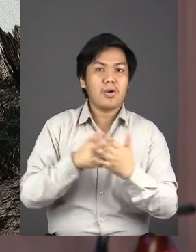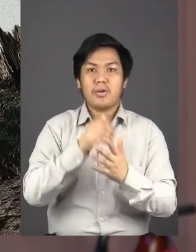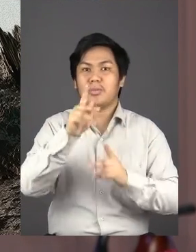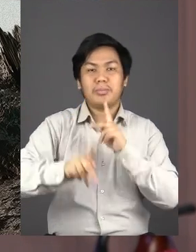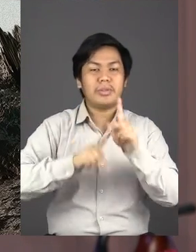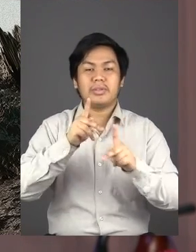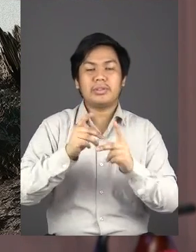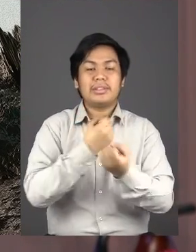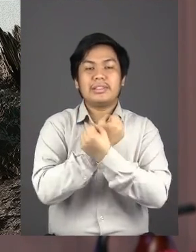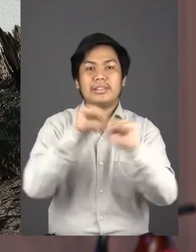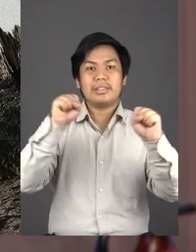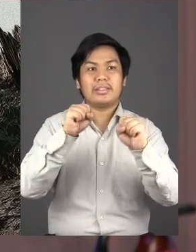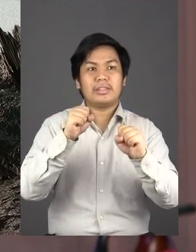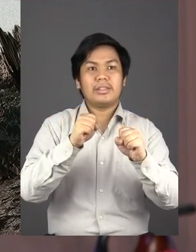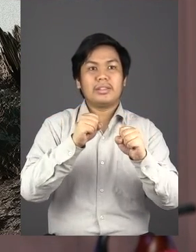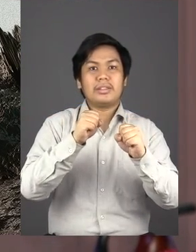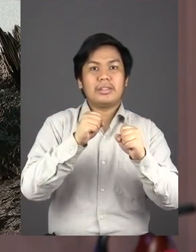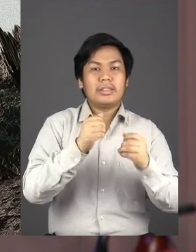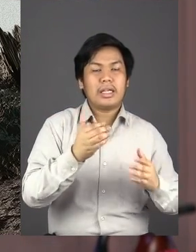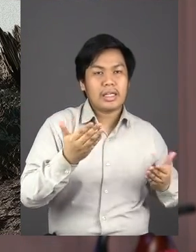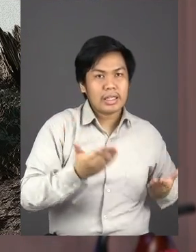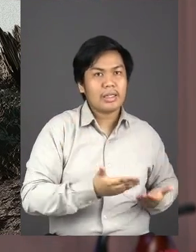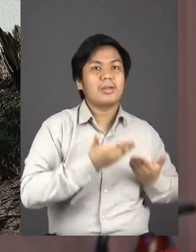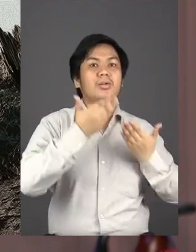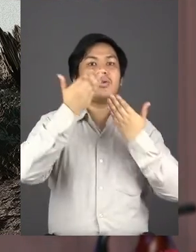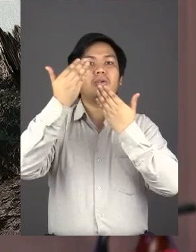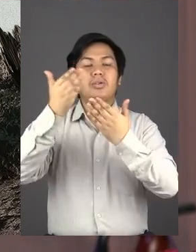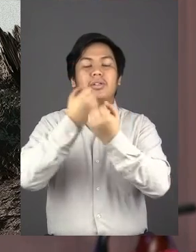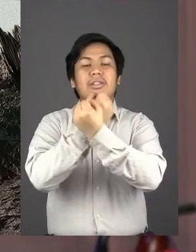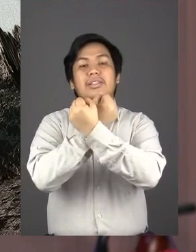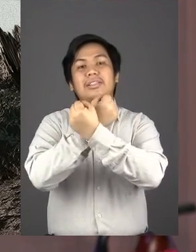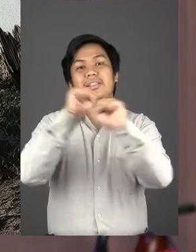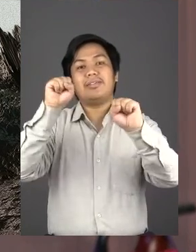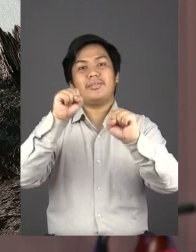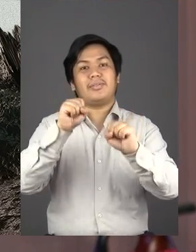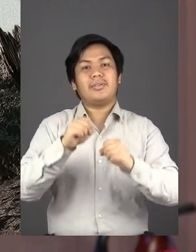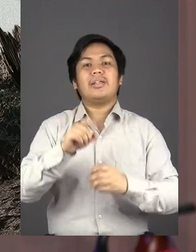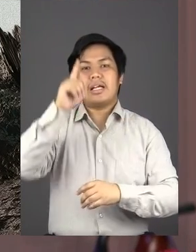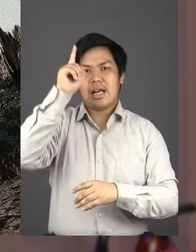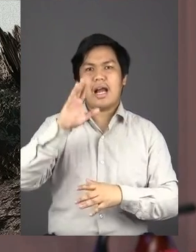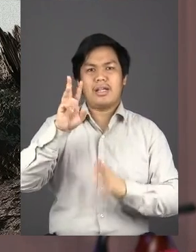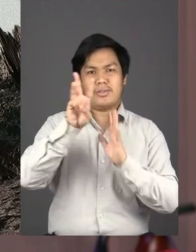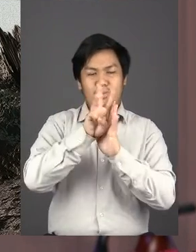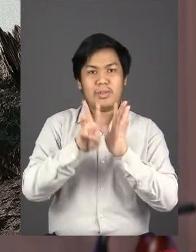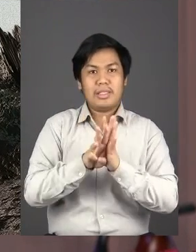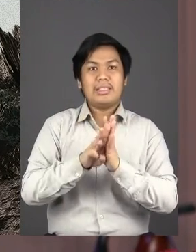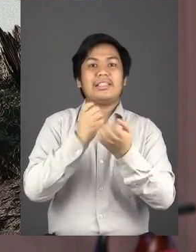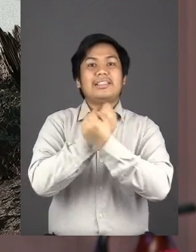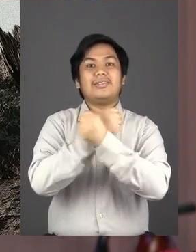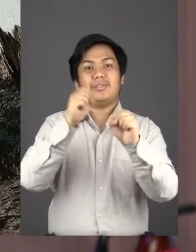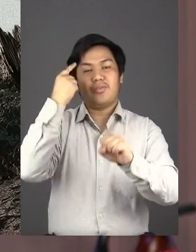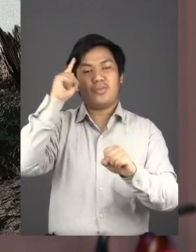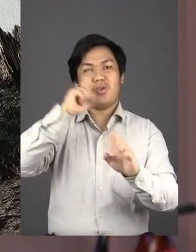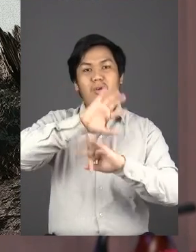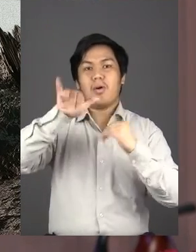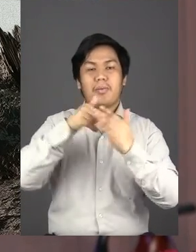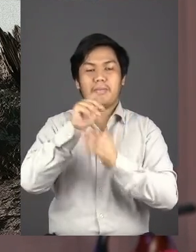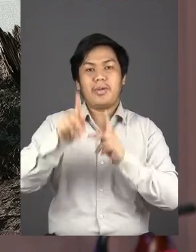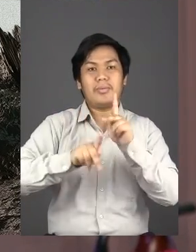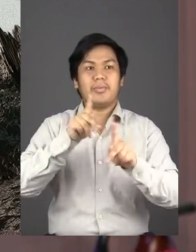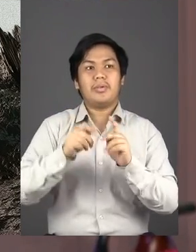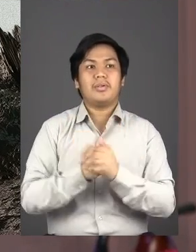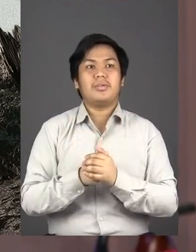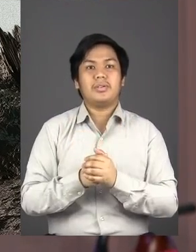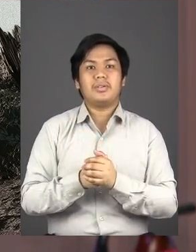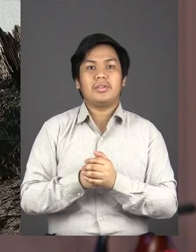to come to the knowledge of the truth. Kaligtasan po ang will niya. No? Ano pa?